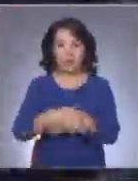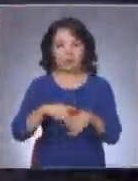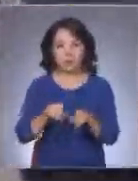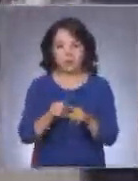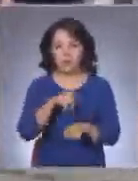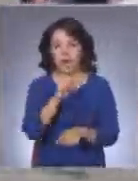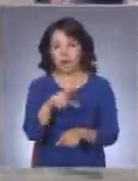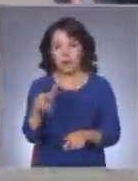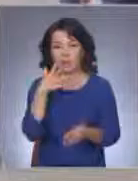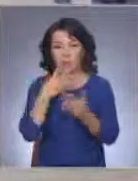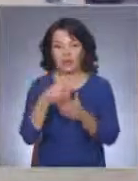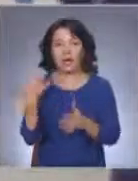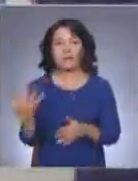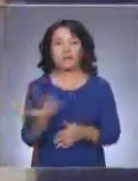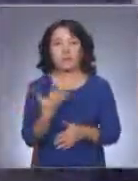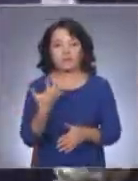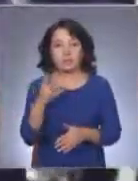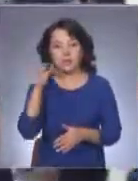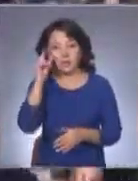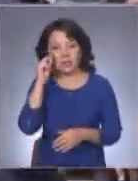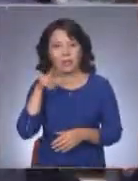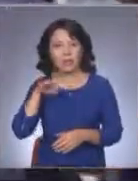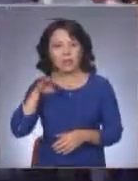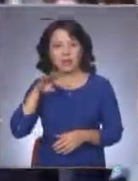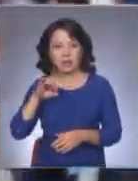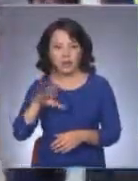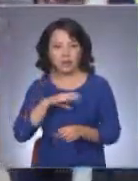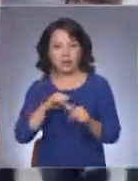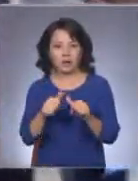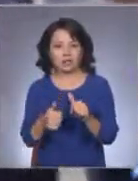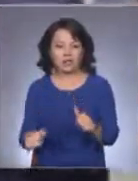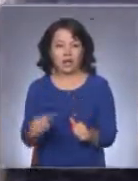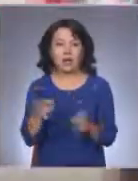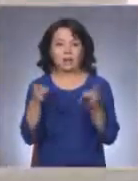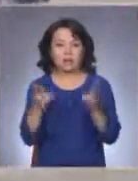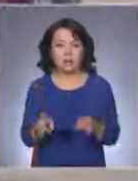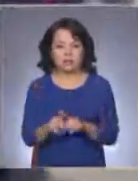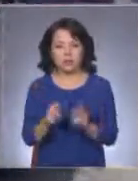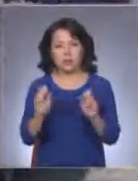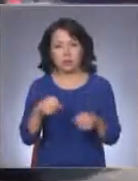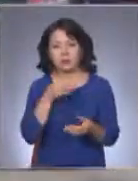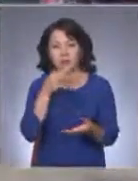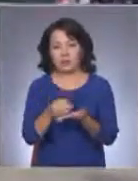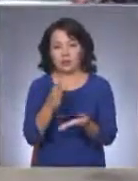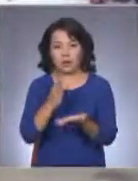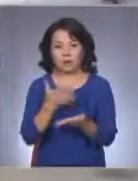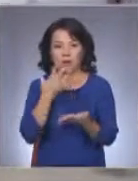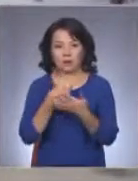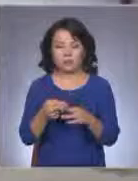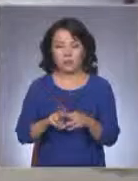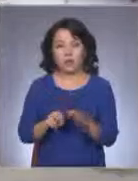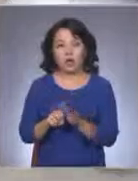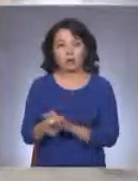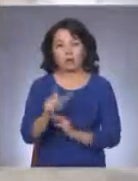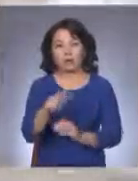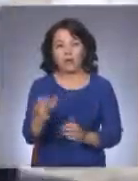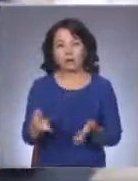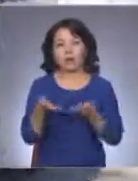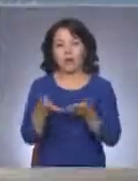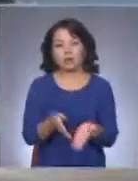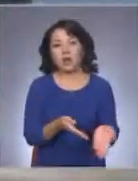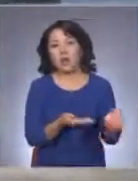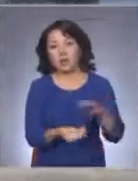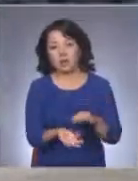бұл азаматтардың 5 тамызда Ливия жағалауында болған апатқа қатысы болуы мүмкін. Ол кезде босқындар мінген кеме